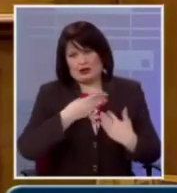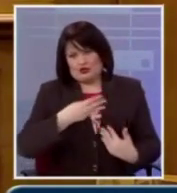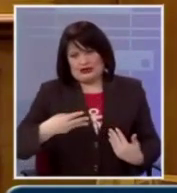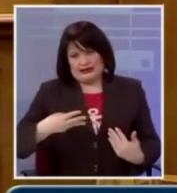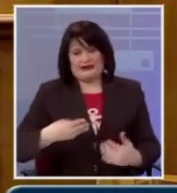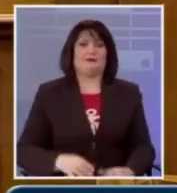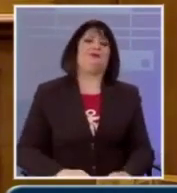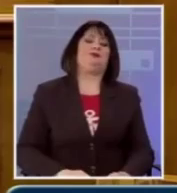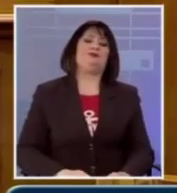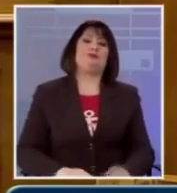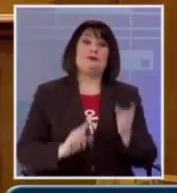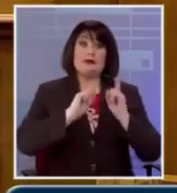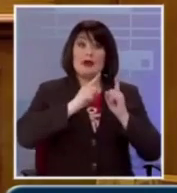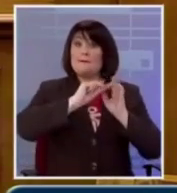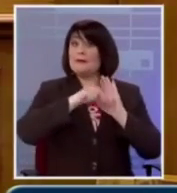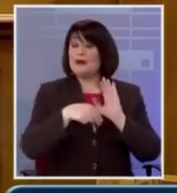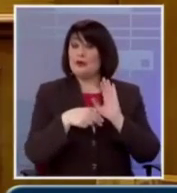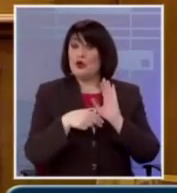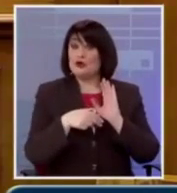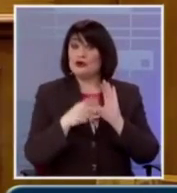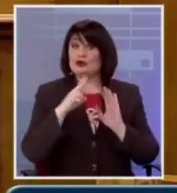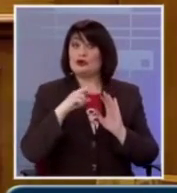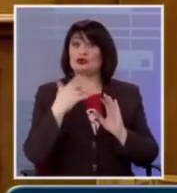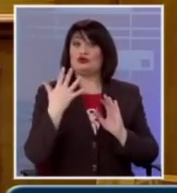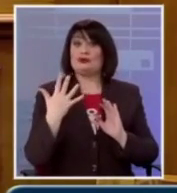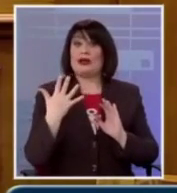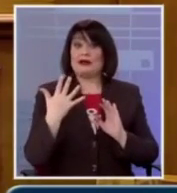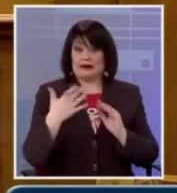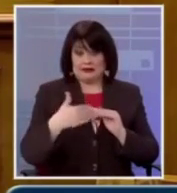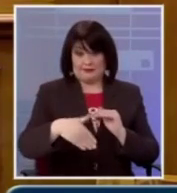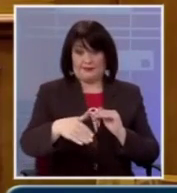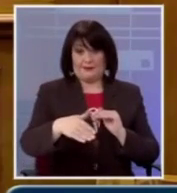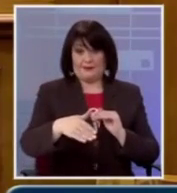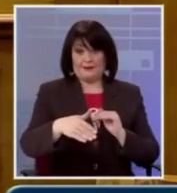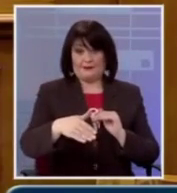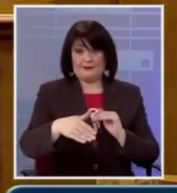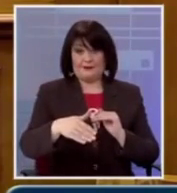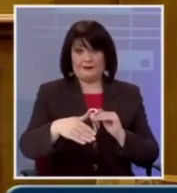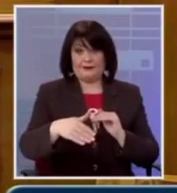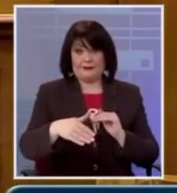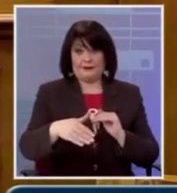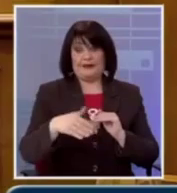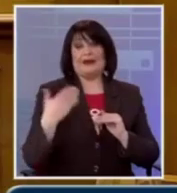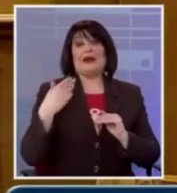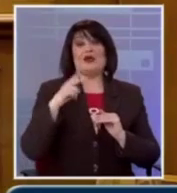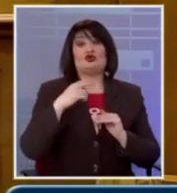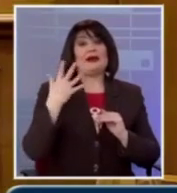Το μνημόνιο στις 25 του μήνα έχει